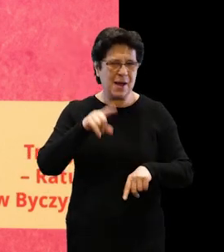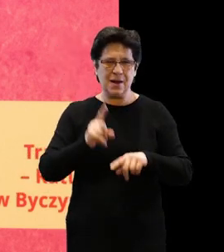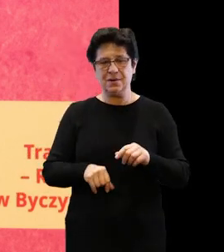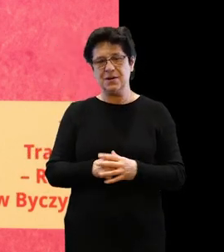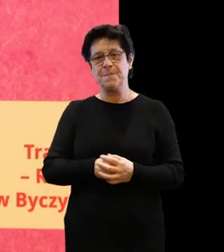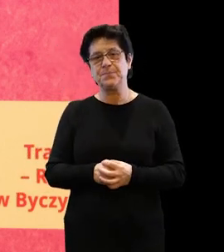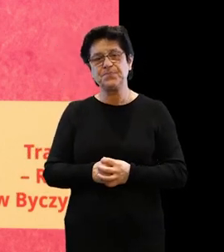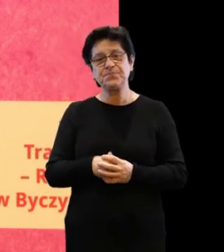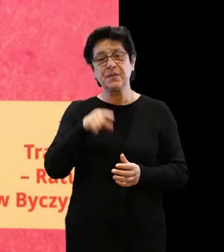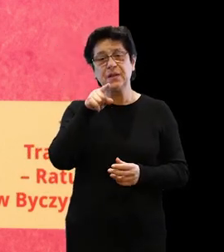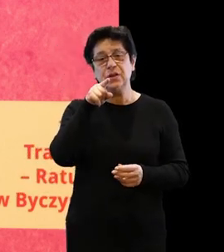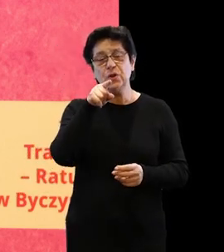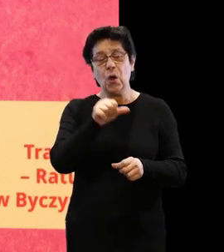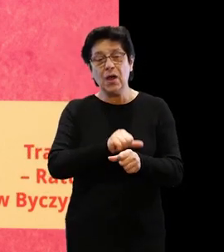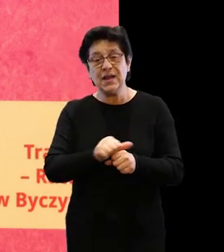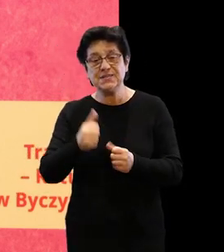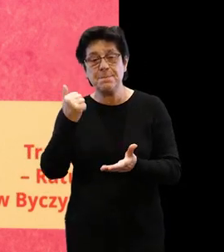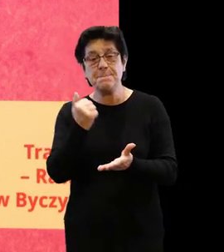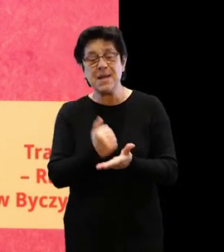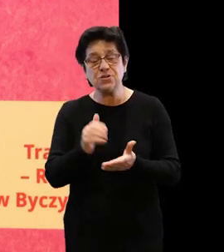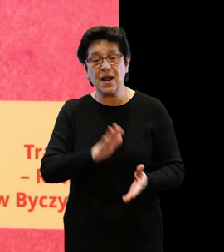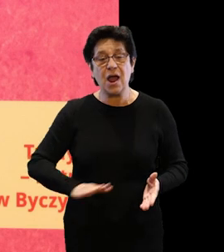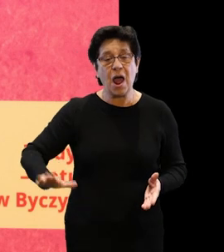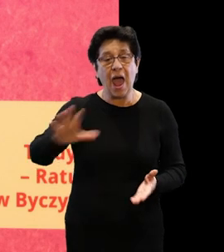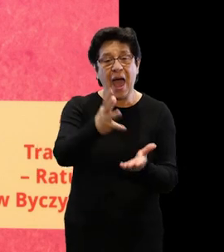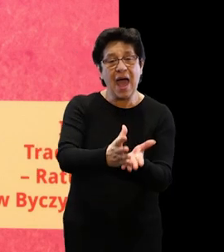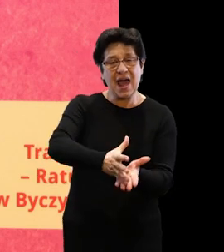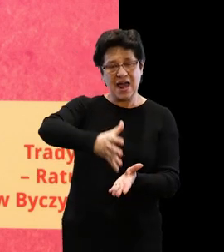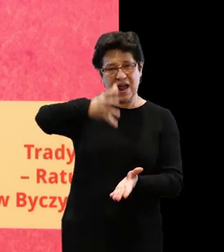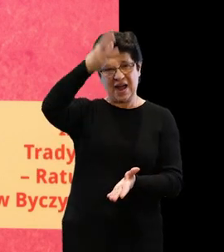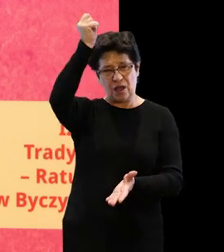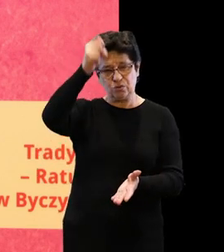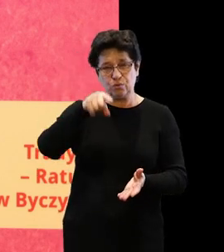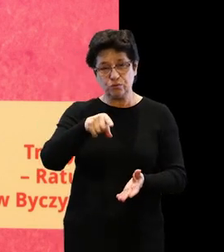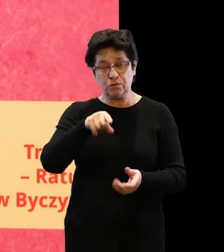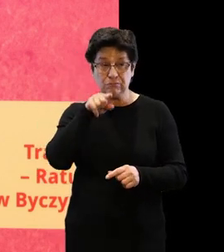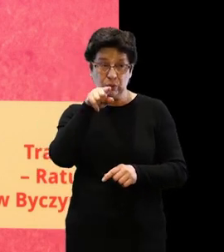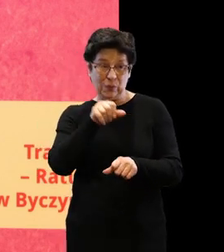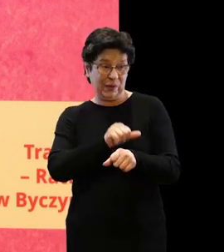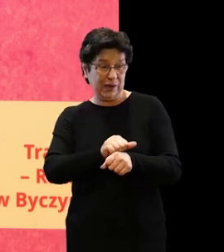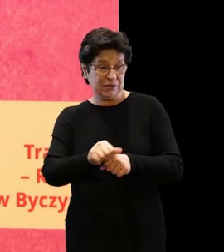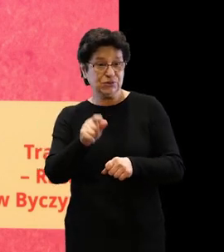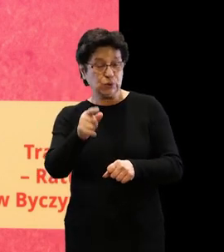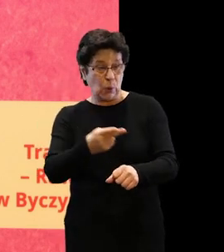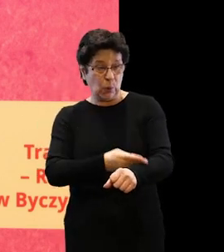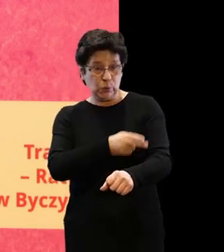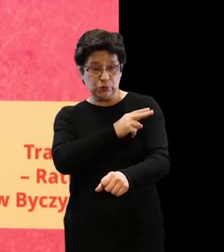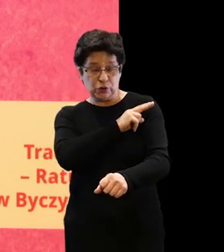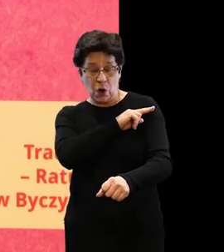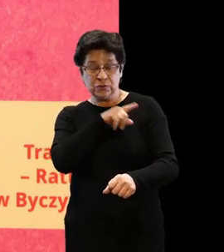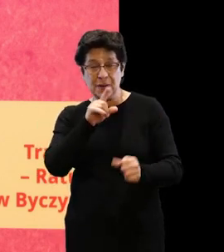Ratusza No to wiadomo że musi to być pod auspicjami miasta Urząd Miejski w